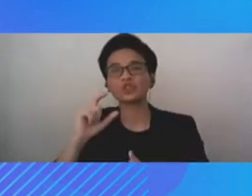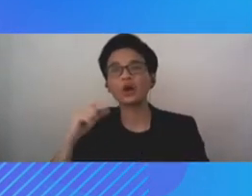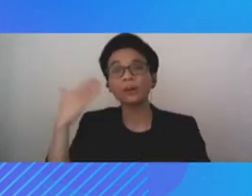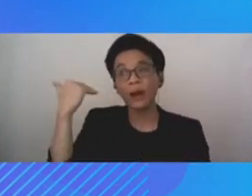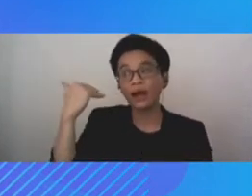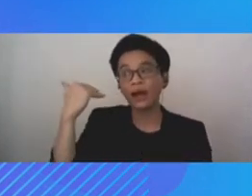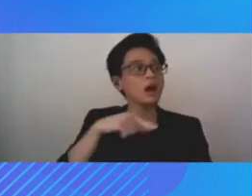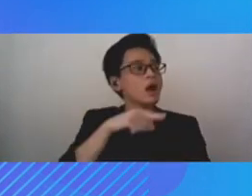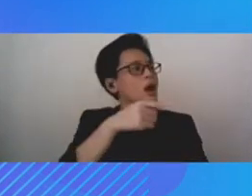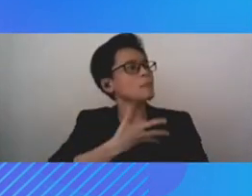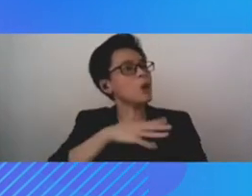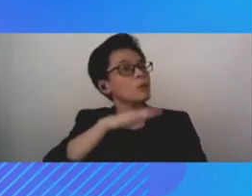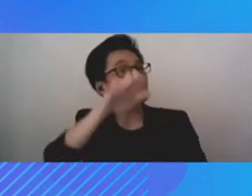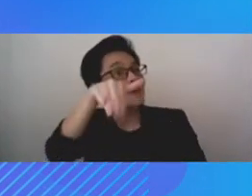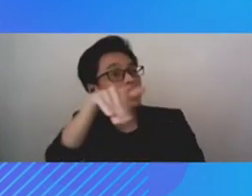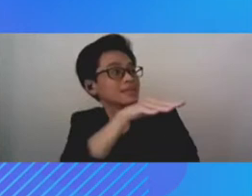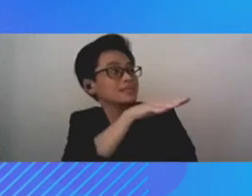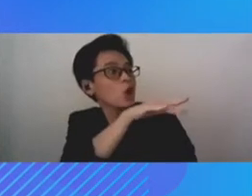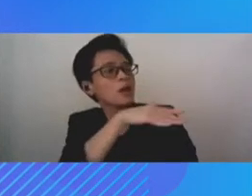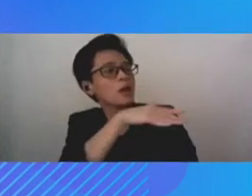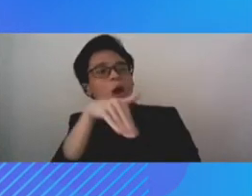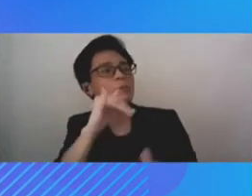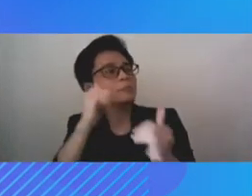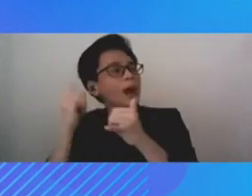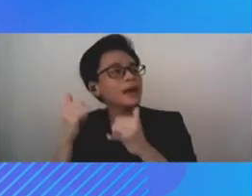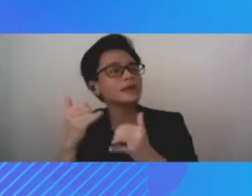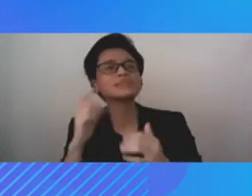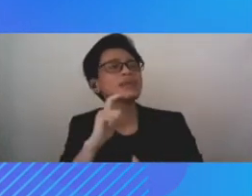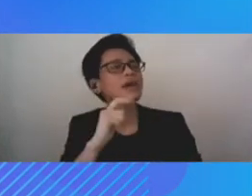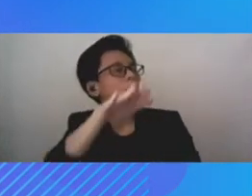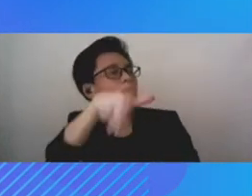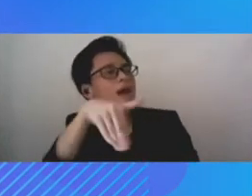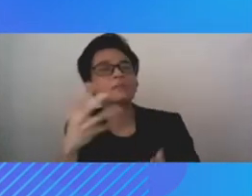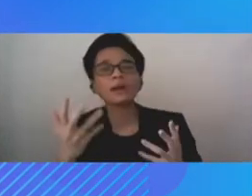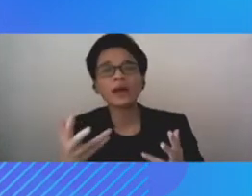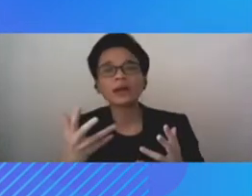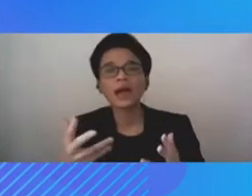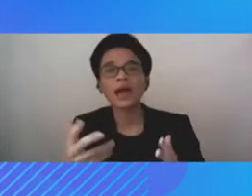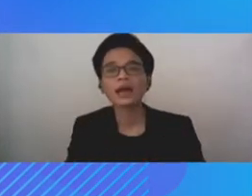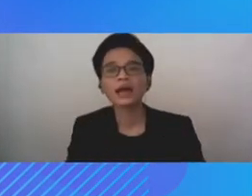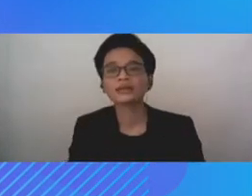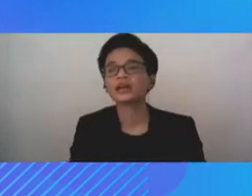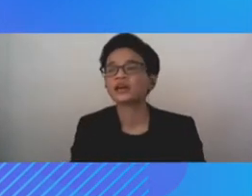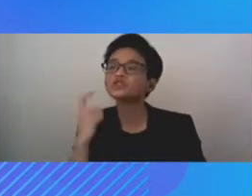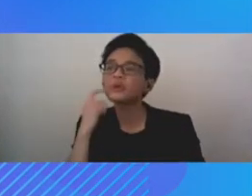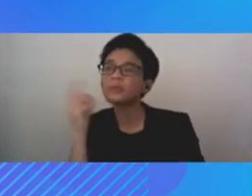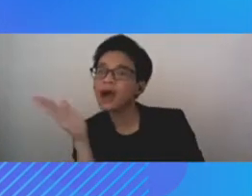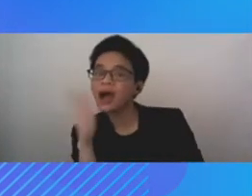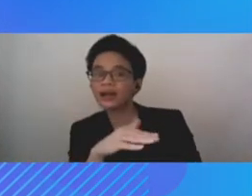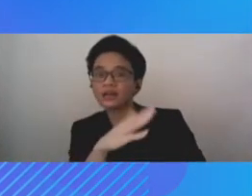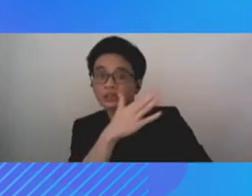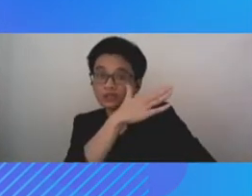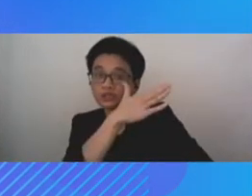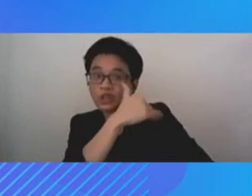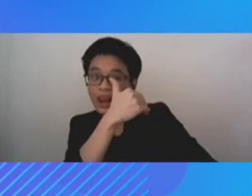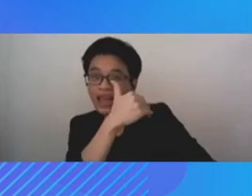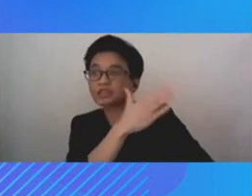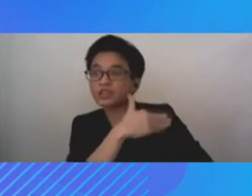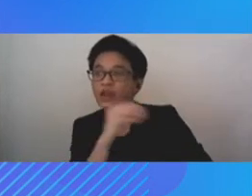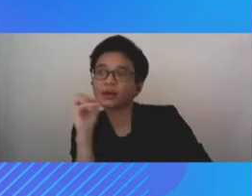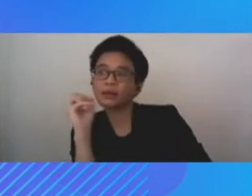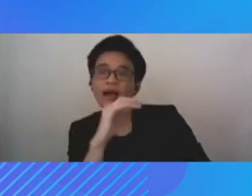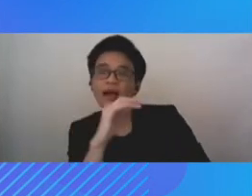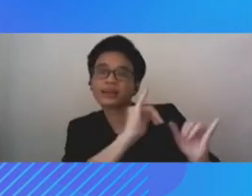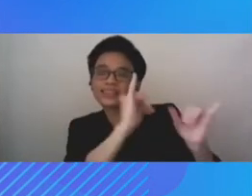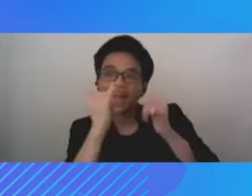gitu. Oke, colek kayak gini, colek anaknya, terus sign gini, play gitu. Jadi oke, berarti